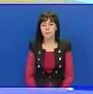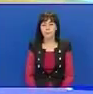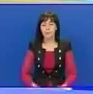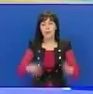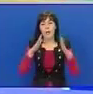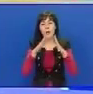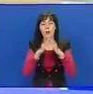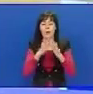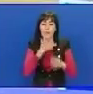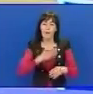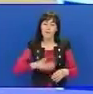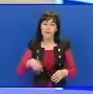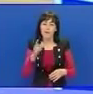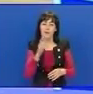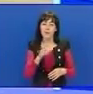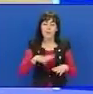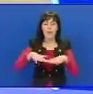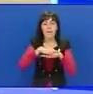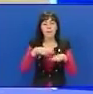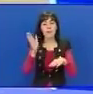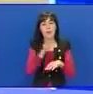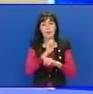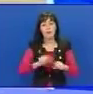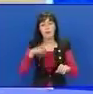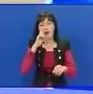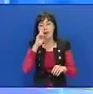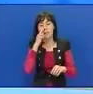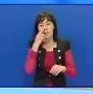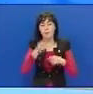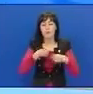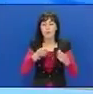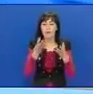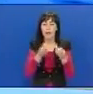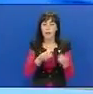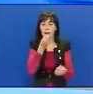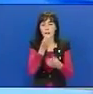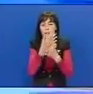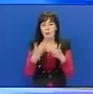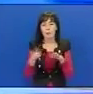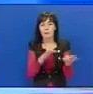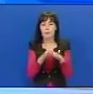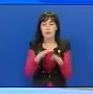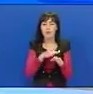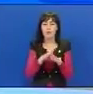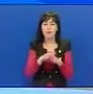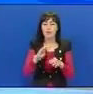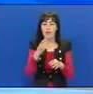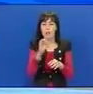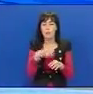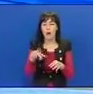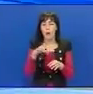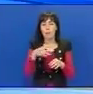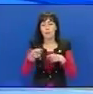Үйдегі мамыражай қалыпты базардағы нарық бұзбас үшін Шымкент билігі тағы да азық-түлік жәрмеңкесін ұйымдастырды. Әл-Фараби ауданының